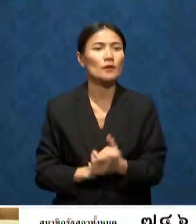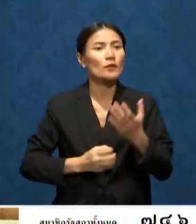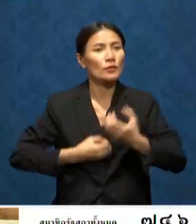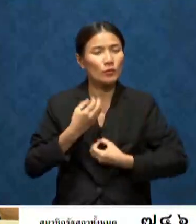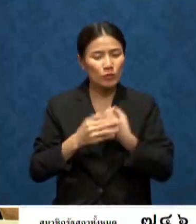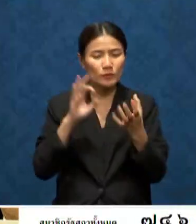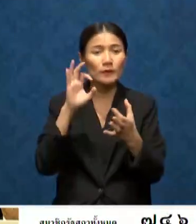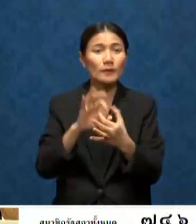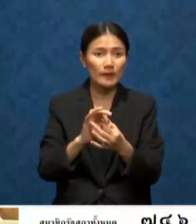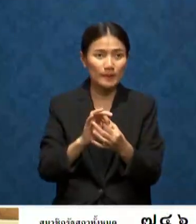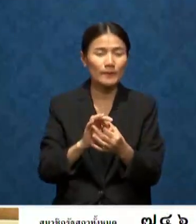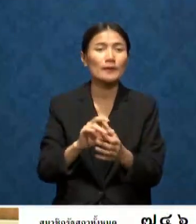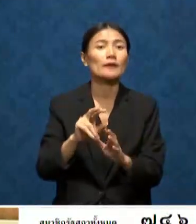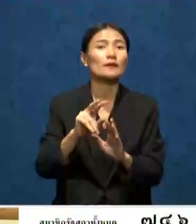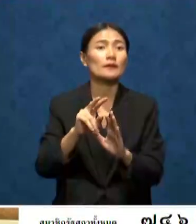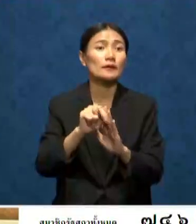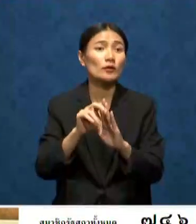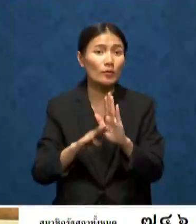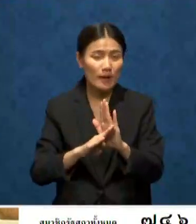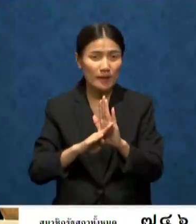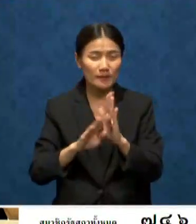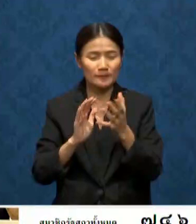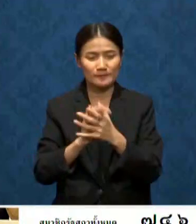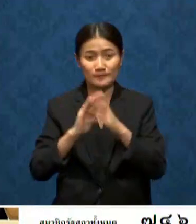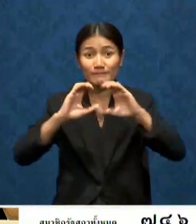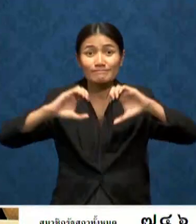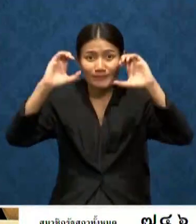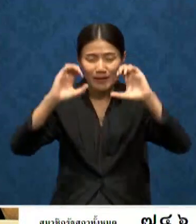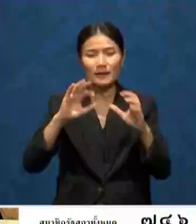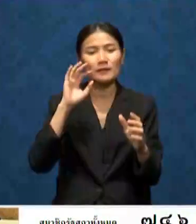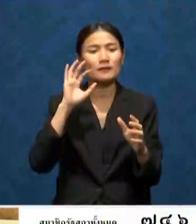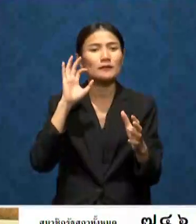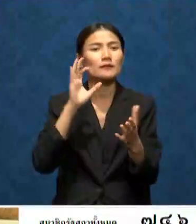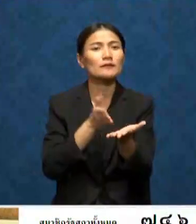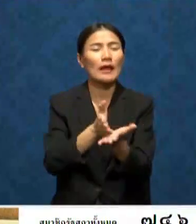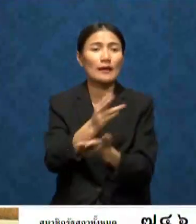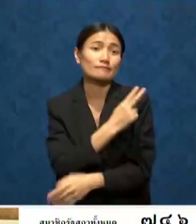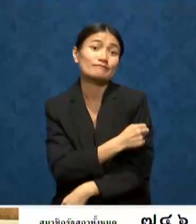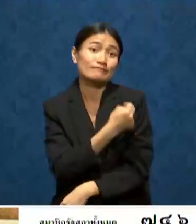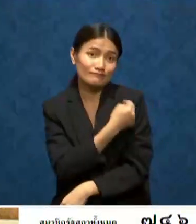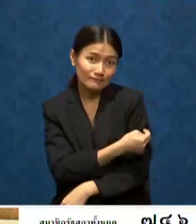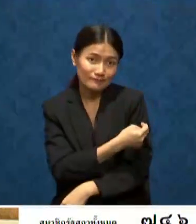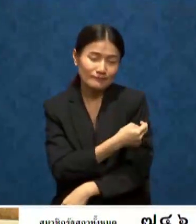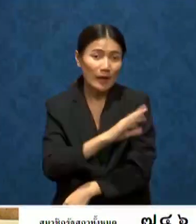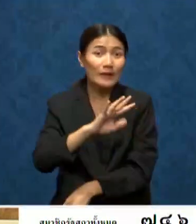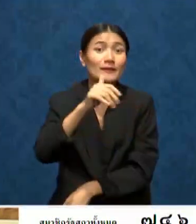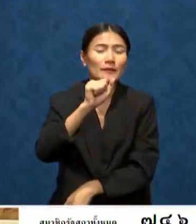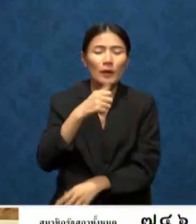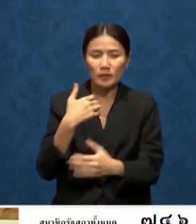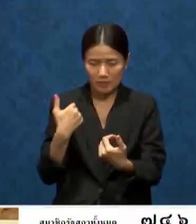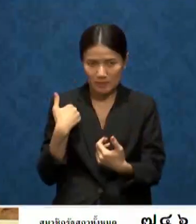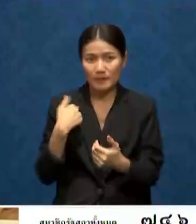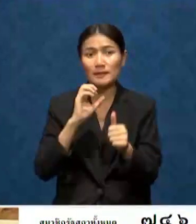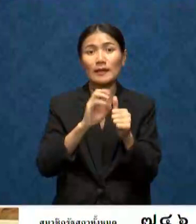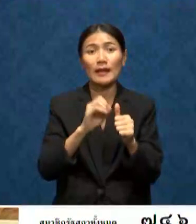สุขให้มีประสิทธิภาพยิ่งขึ้นจะมีข้อเสนอแ่ในเชิงโครงสร้างอยู่ 3 ประเด็นแล้วก็ในเชิง